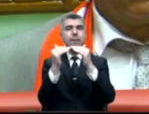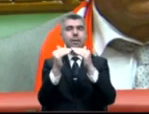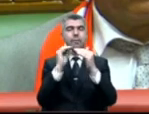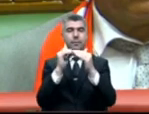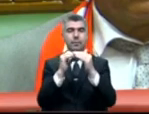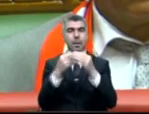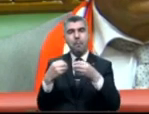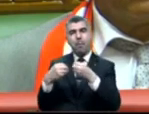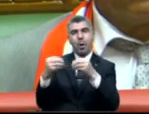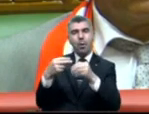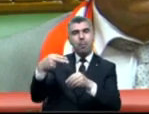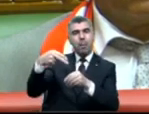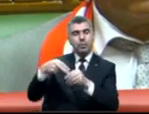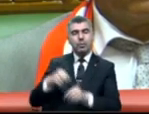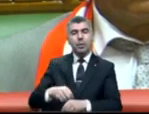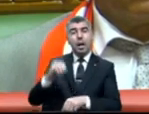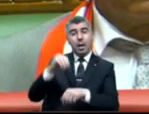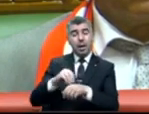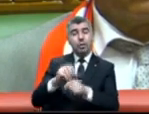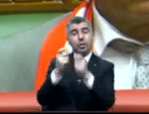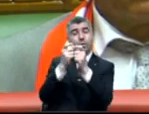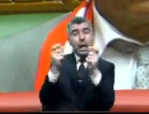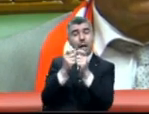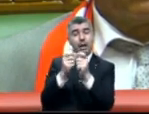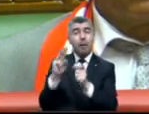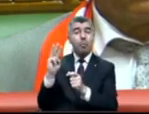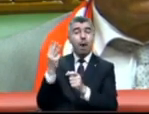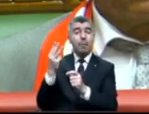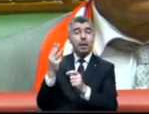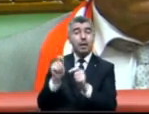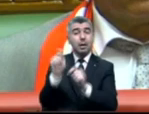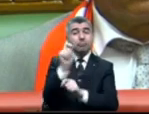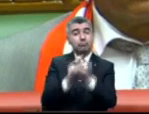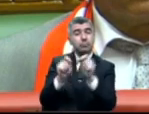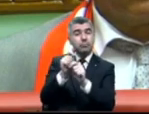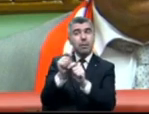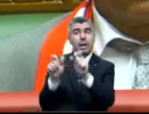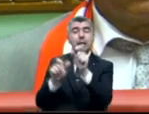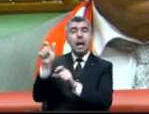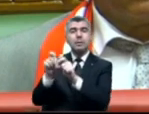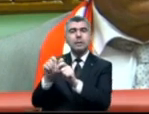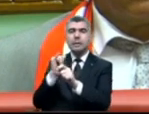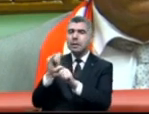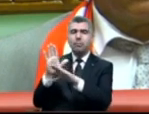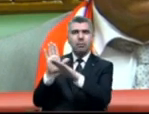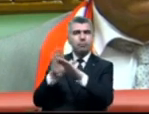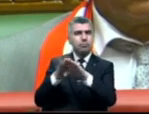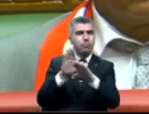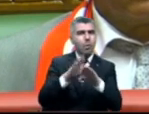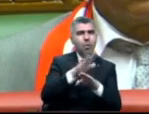الوزيرة، إن العودة إلى تكرير البترول بمصفات لاسمير بالمحمدية أصبحت مطلب شعبي ووطني وباتت